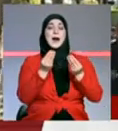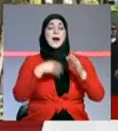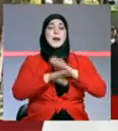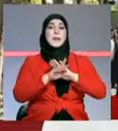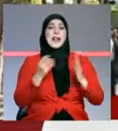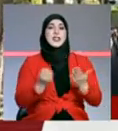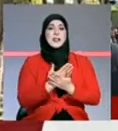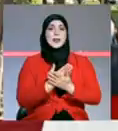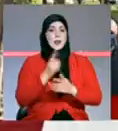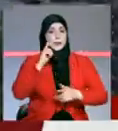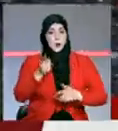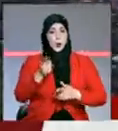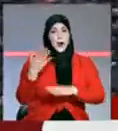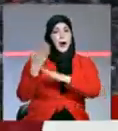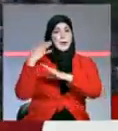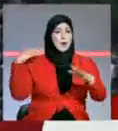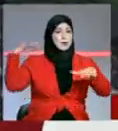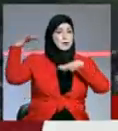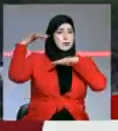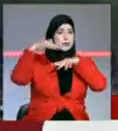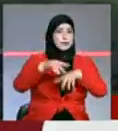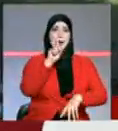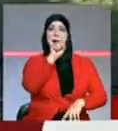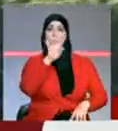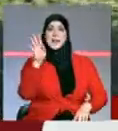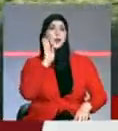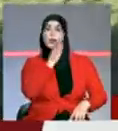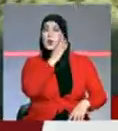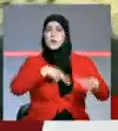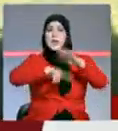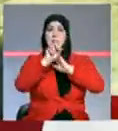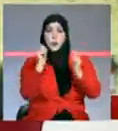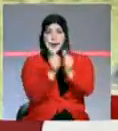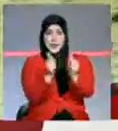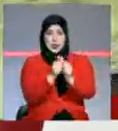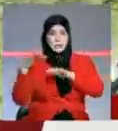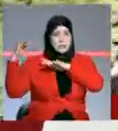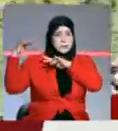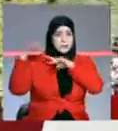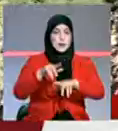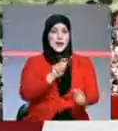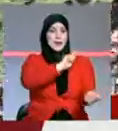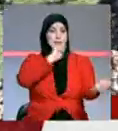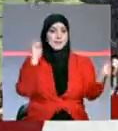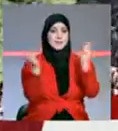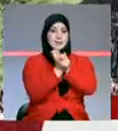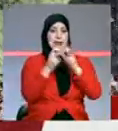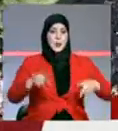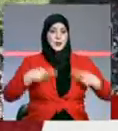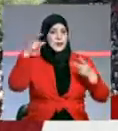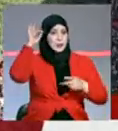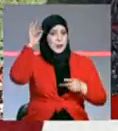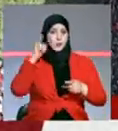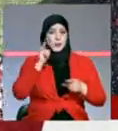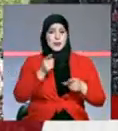ونهايات. هنا توحدت الكلمة والهدف في 14 من جونفي 2011 فكان التغيير. نعود إلى هذا الشارع